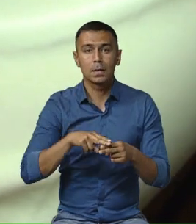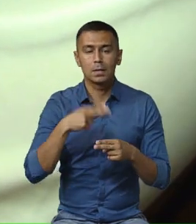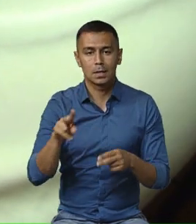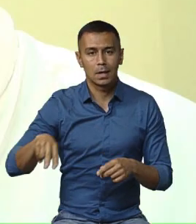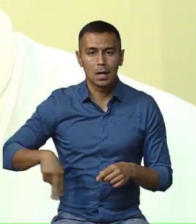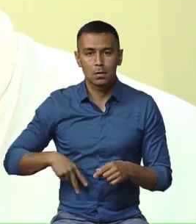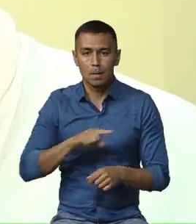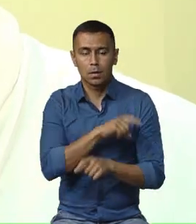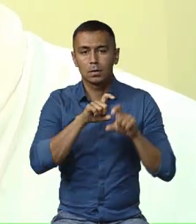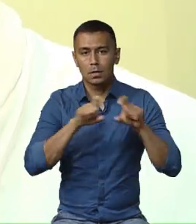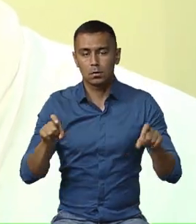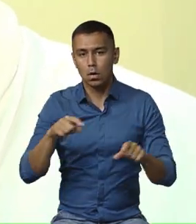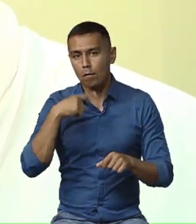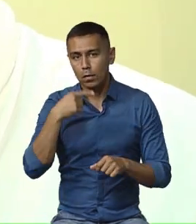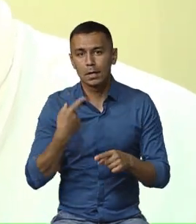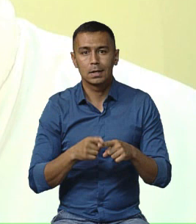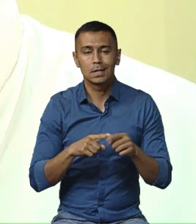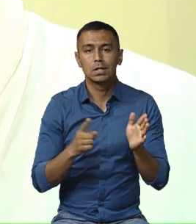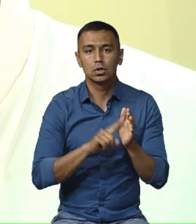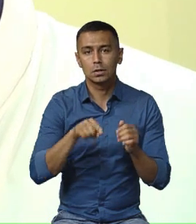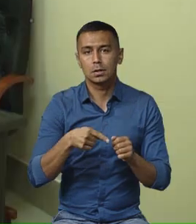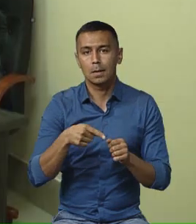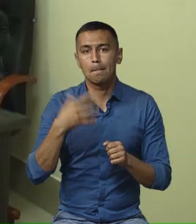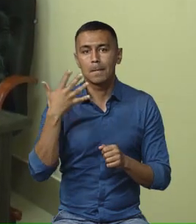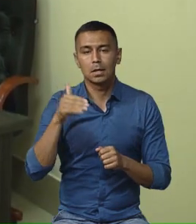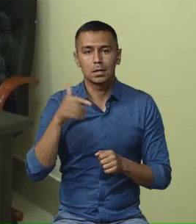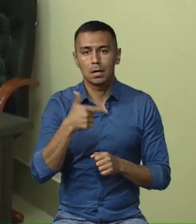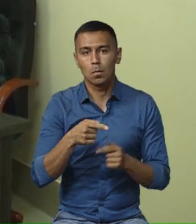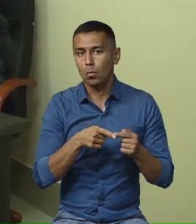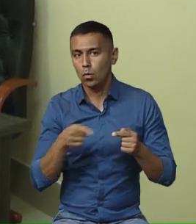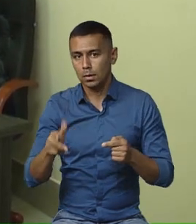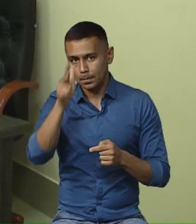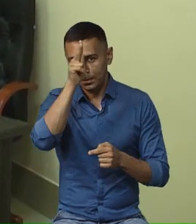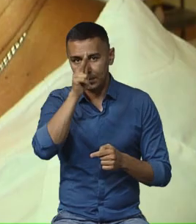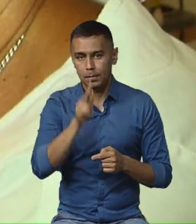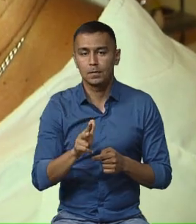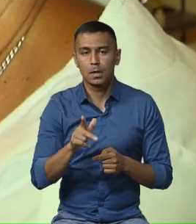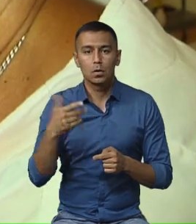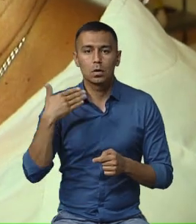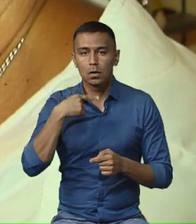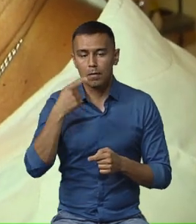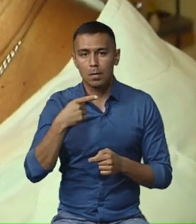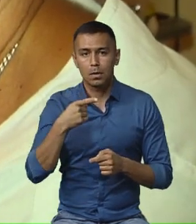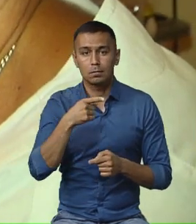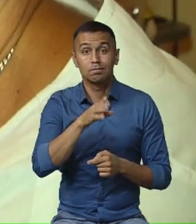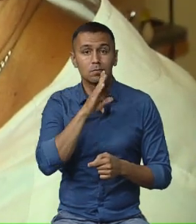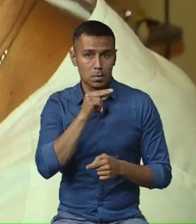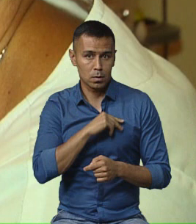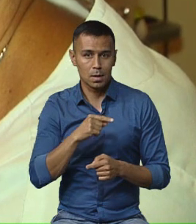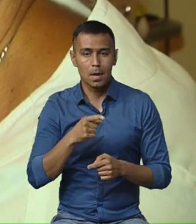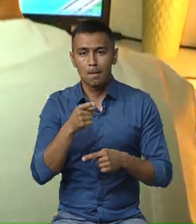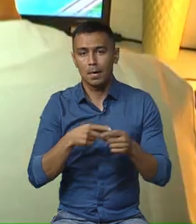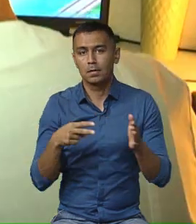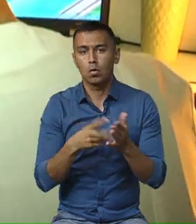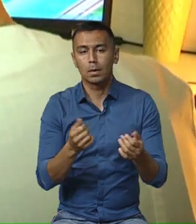Директор медзакладу Борис Полагнюк каже, це 6,5 тисяч гривень протягом 2 місяців. За його словами, Олена Федоренко, яка працює на півставки,